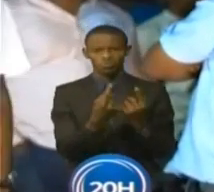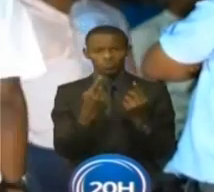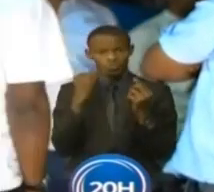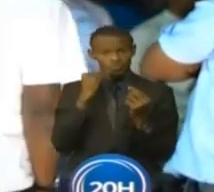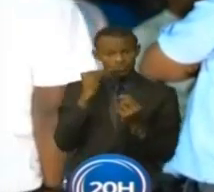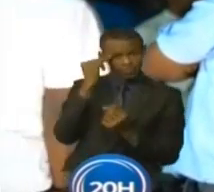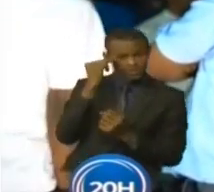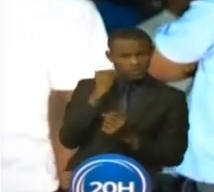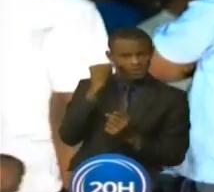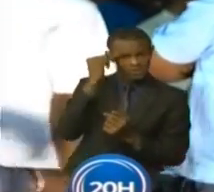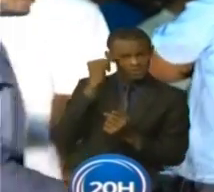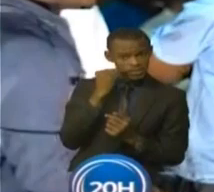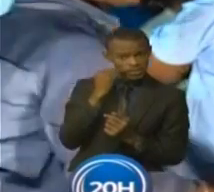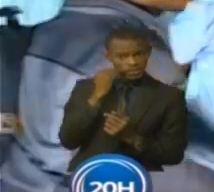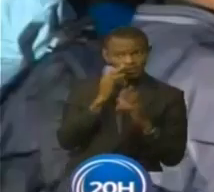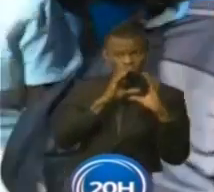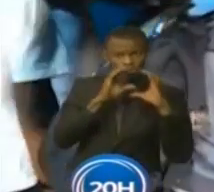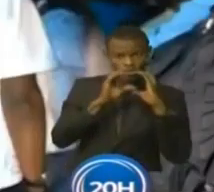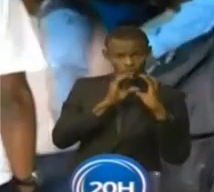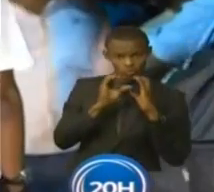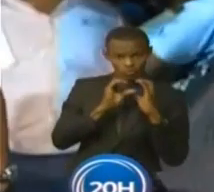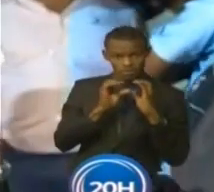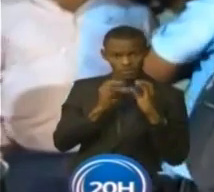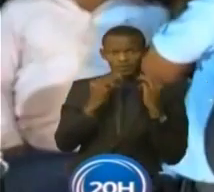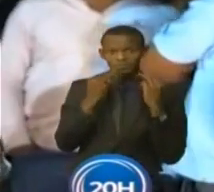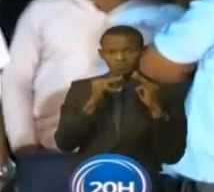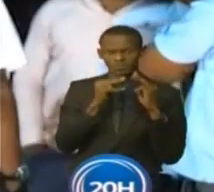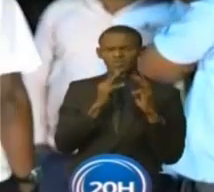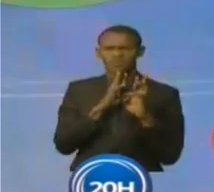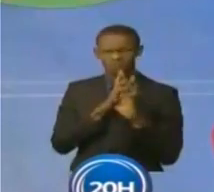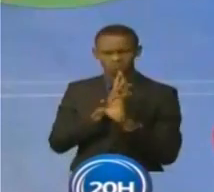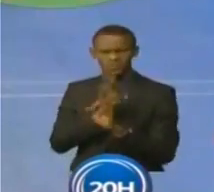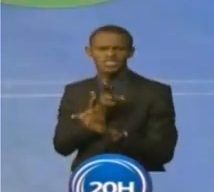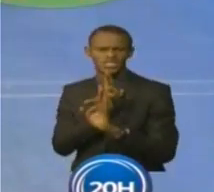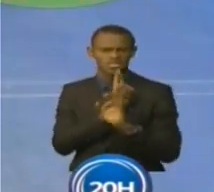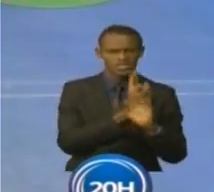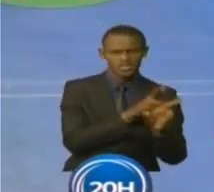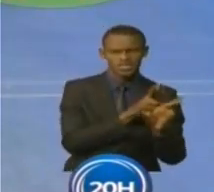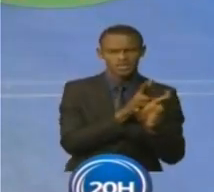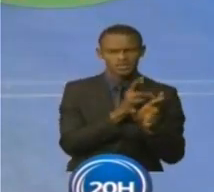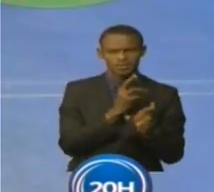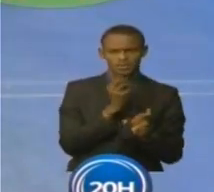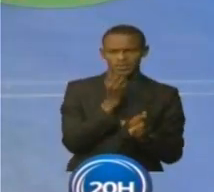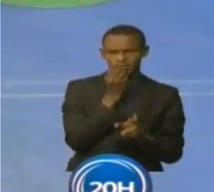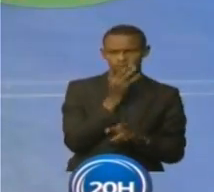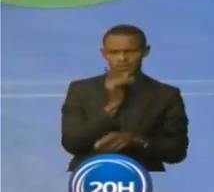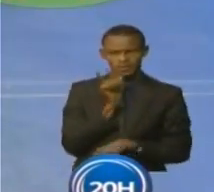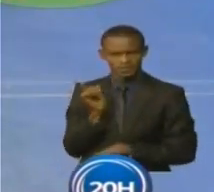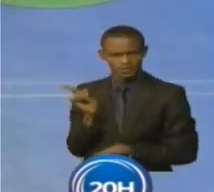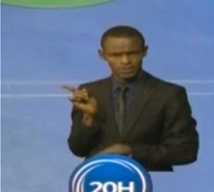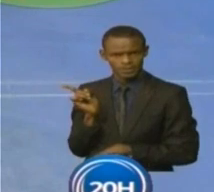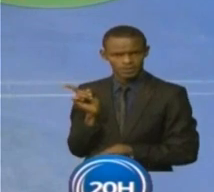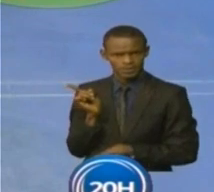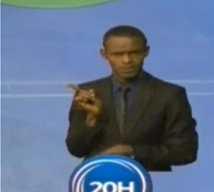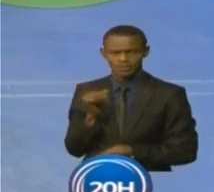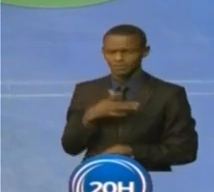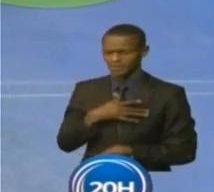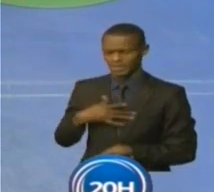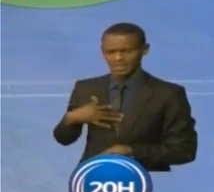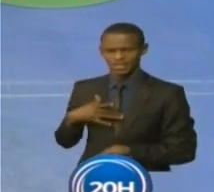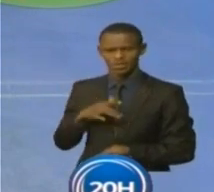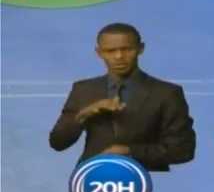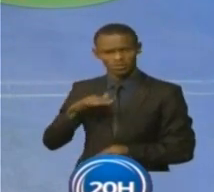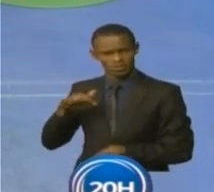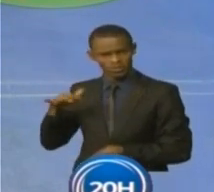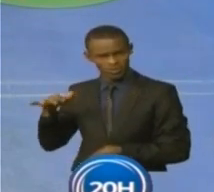qui sont d'apporter plus de lumière sur l'actualité de l'heure. Rebecca Faïla pour Malaika Télévision. Alors,